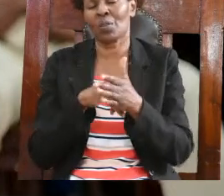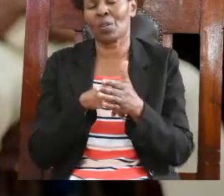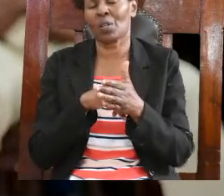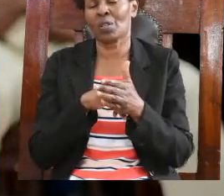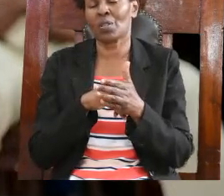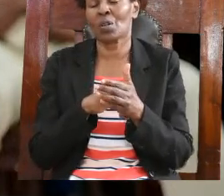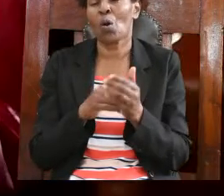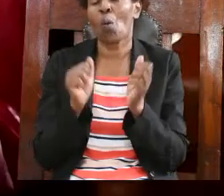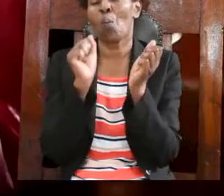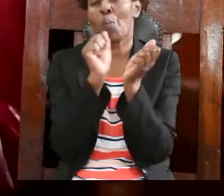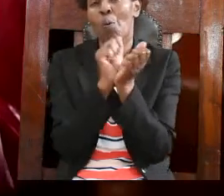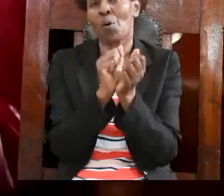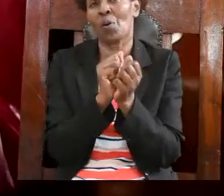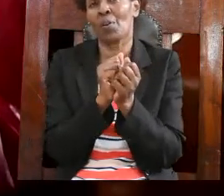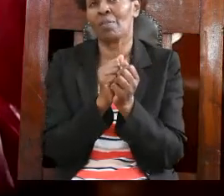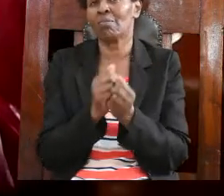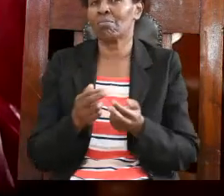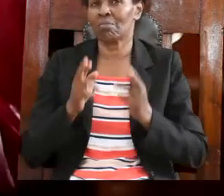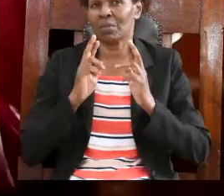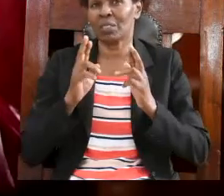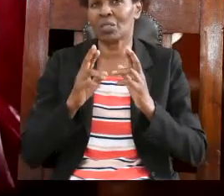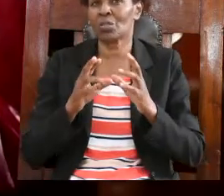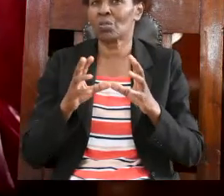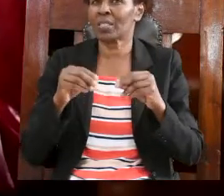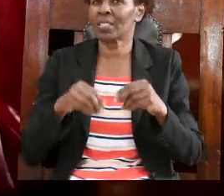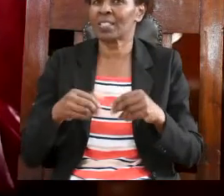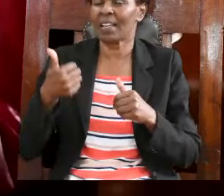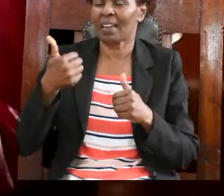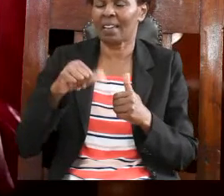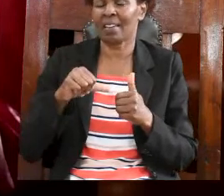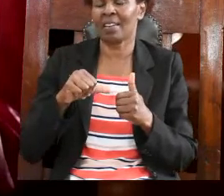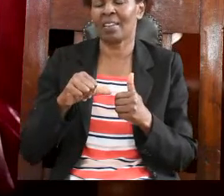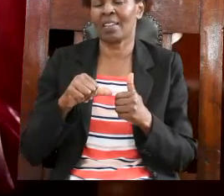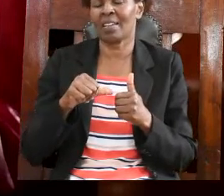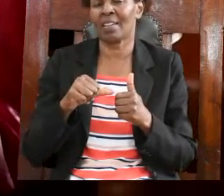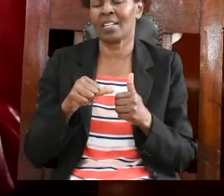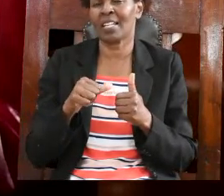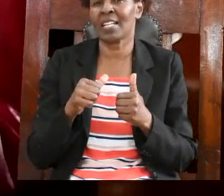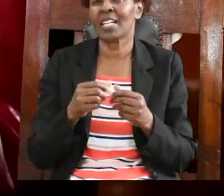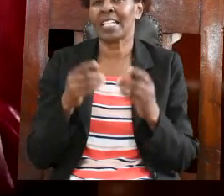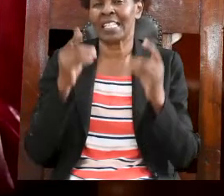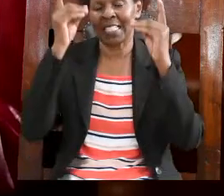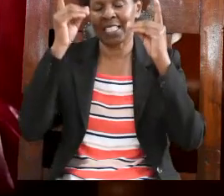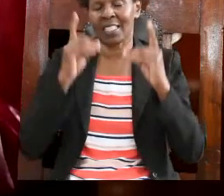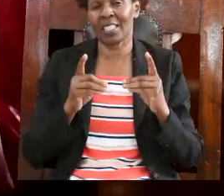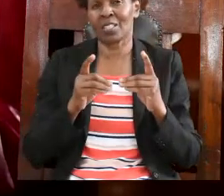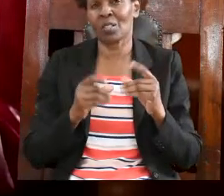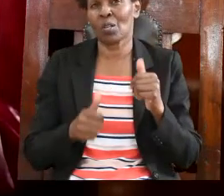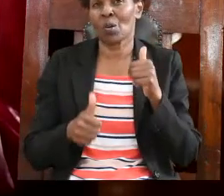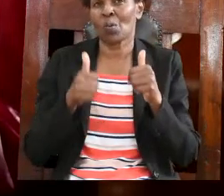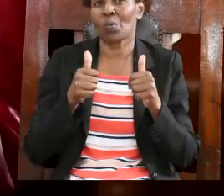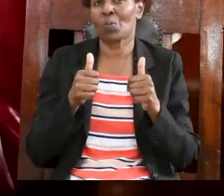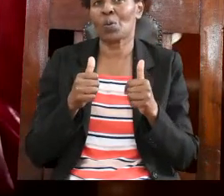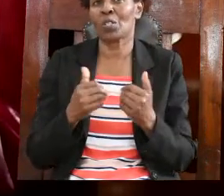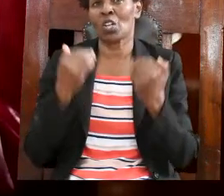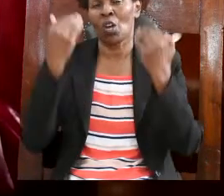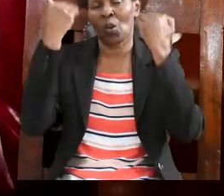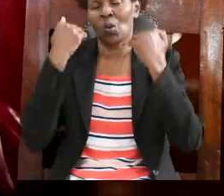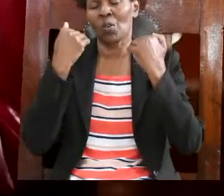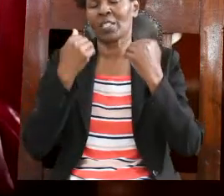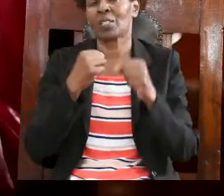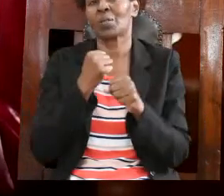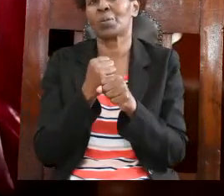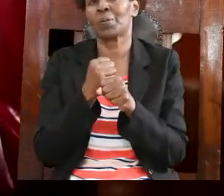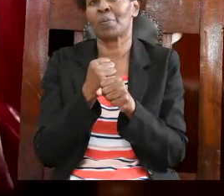alikuwa tayari kupokea lolote lile ama kauli yoyote ile ambayo koti